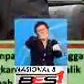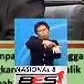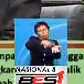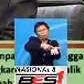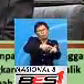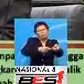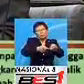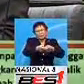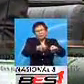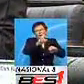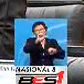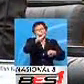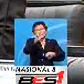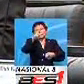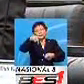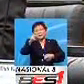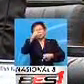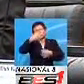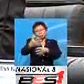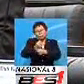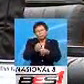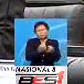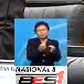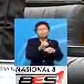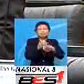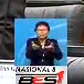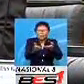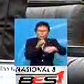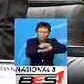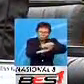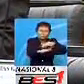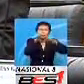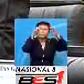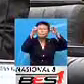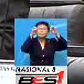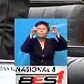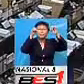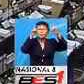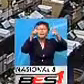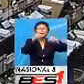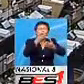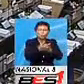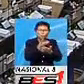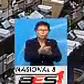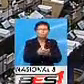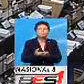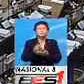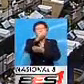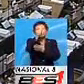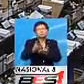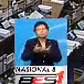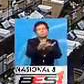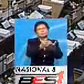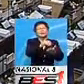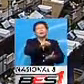dikendalikan akpk bagi mendapatkan khidmat kaunseling dan pendidikan kewangan soalan berkaitan dikemukakan ahli parlimen sepanggah